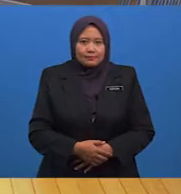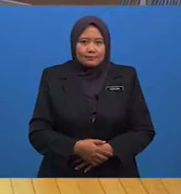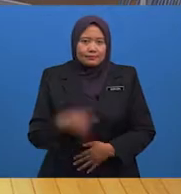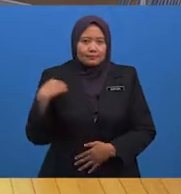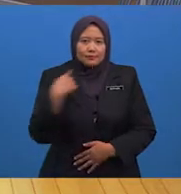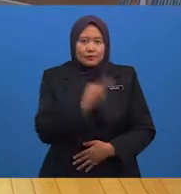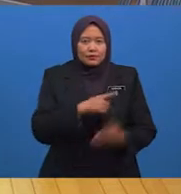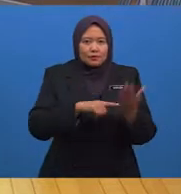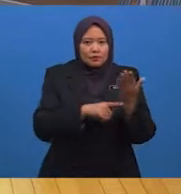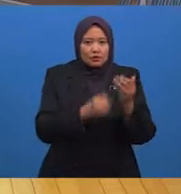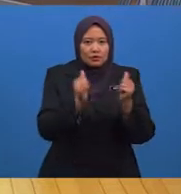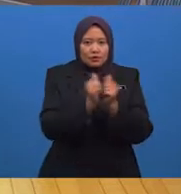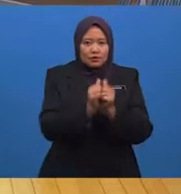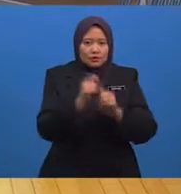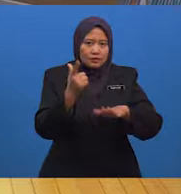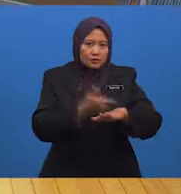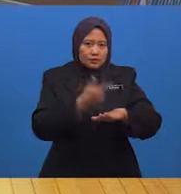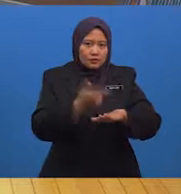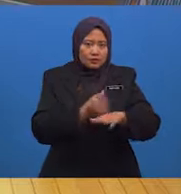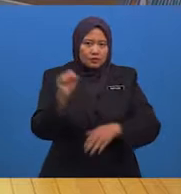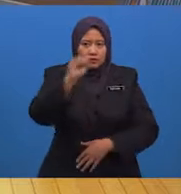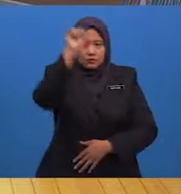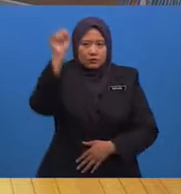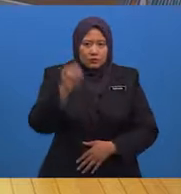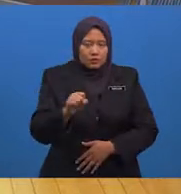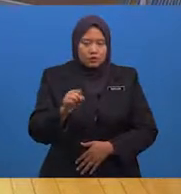Kita mulakan dengan latihan soalan objektif.